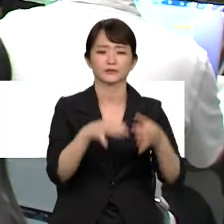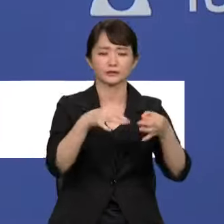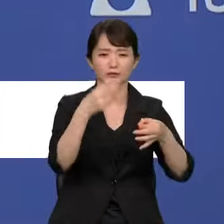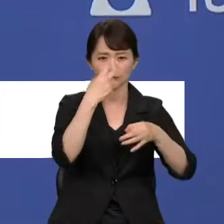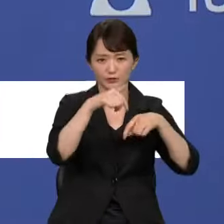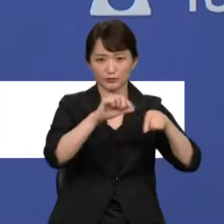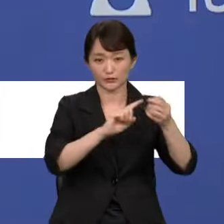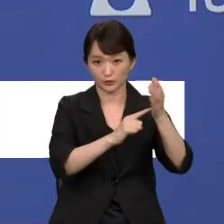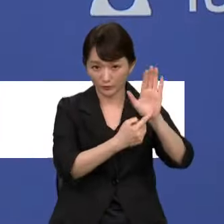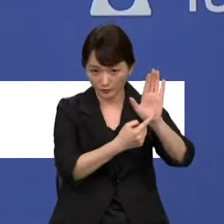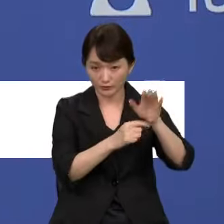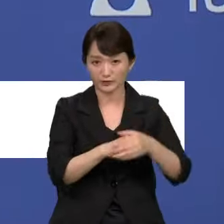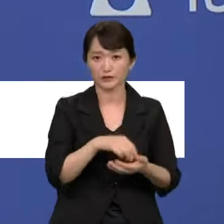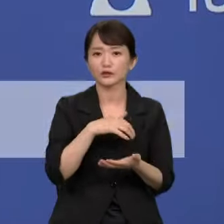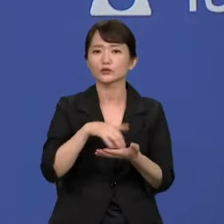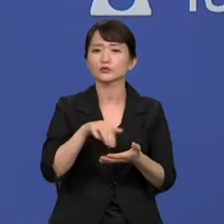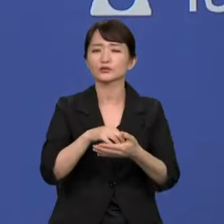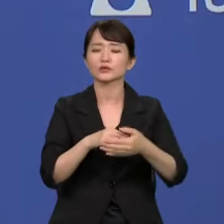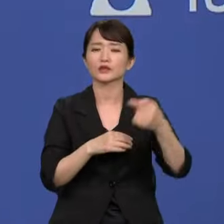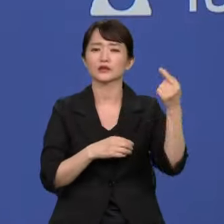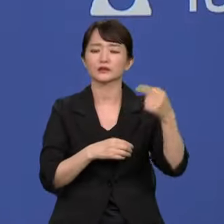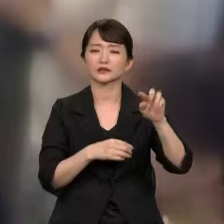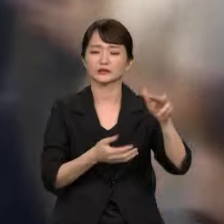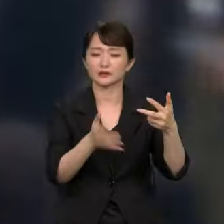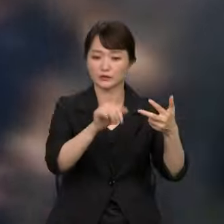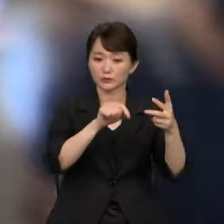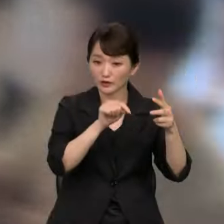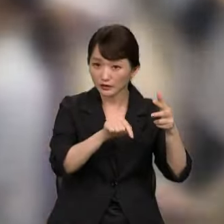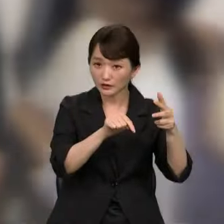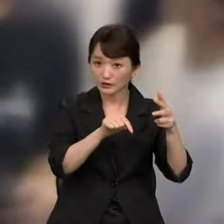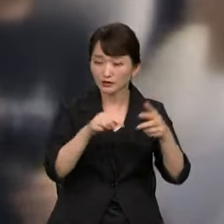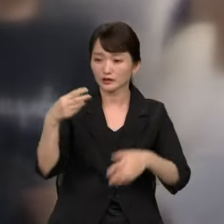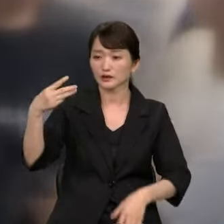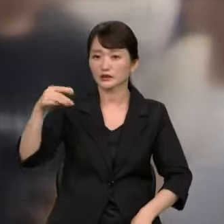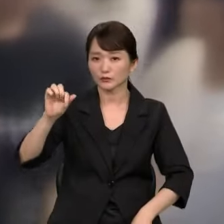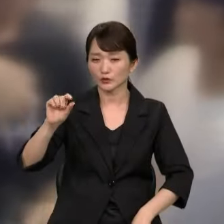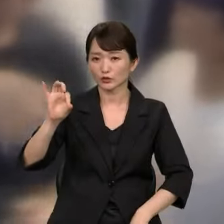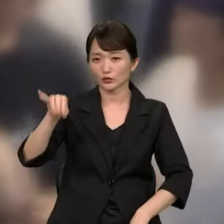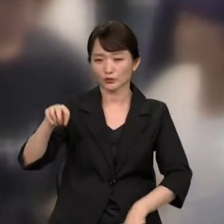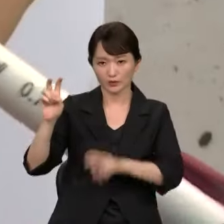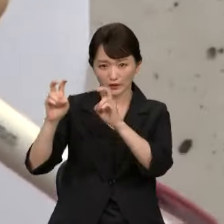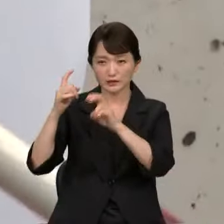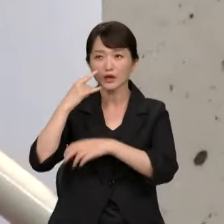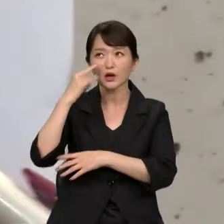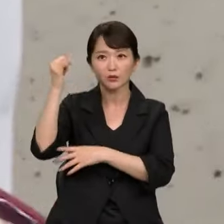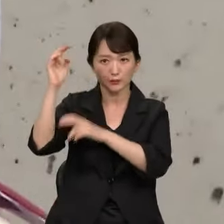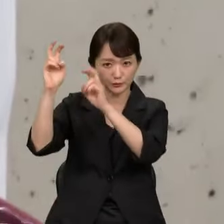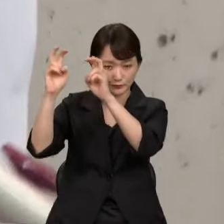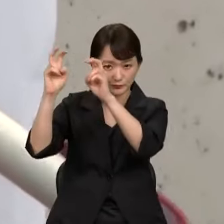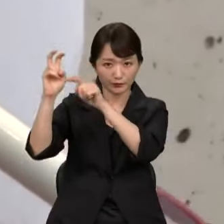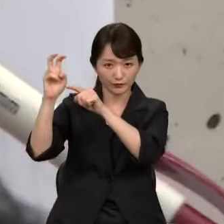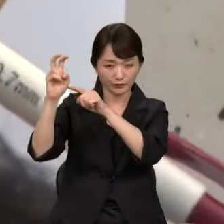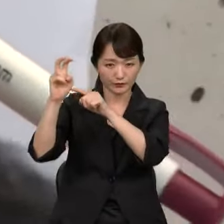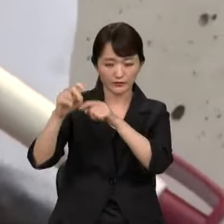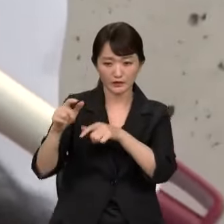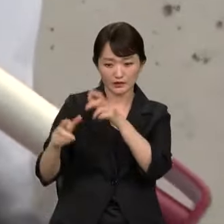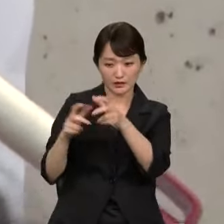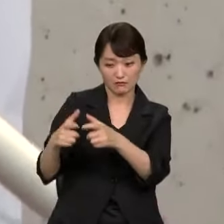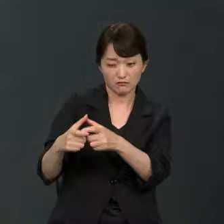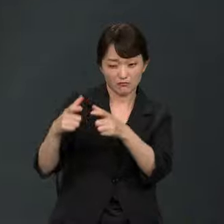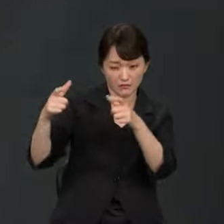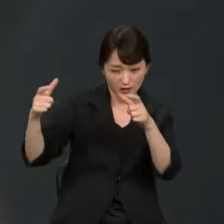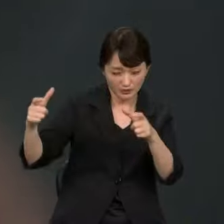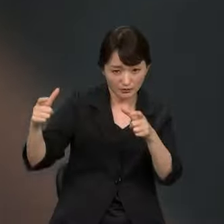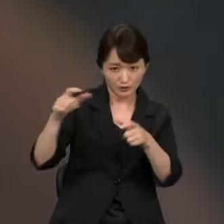액수만 1,700억 원. 일각에선 이 돈으로 티몬과 위메프의 모기업인 Q10이 사업을 확장할 수